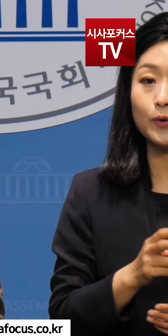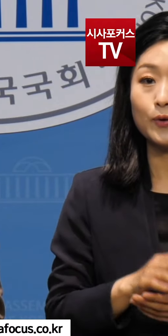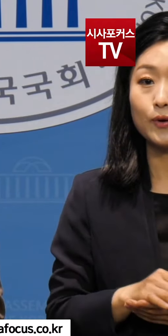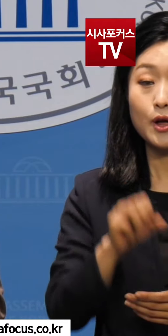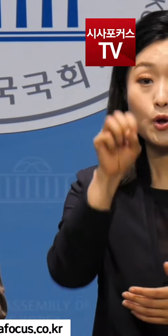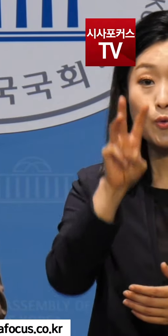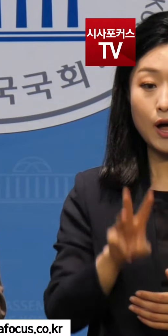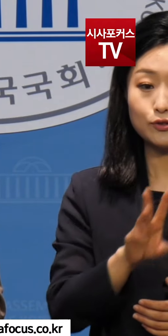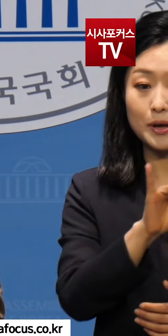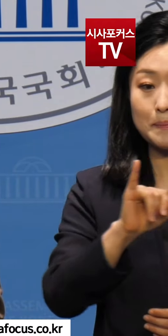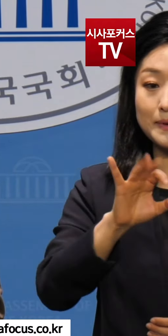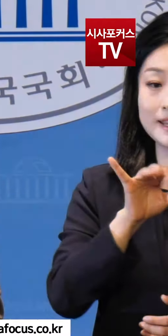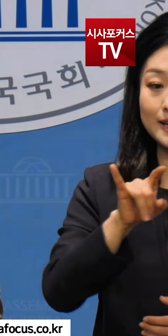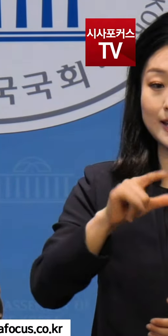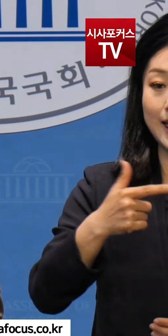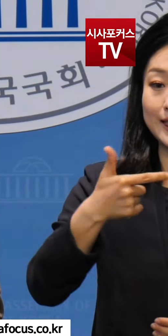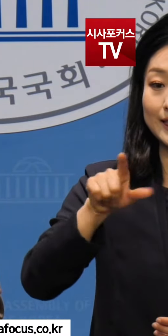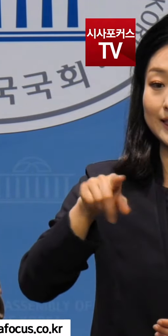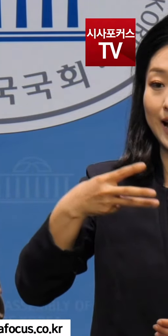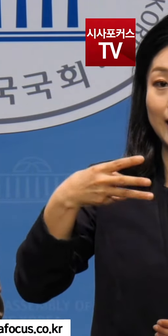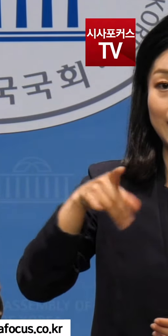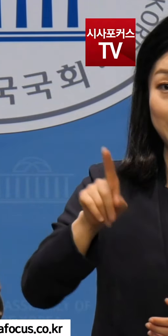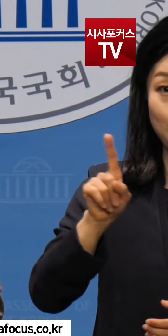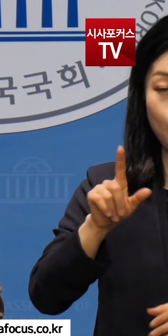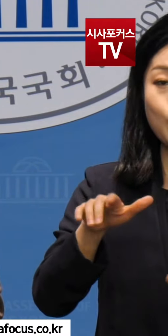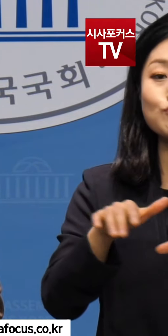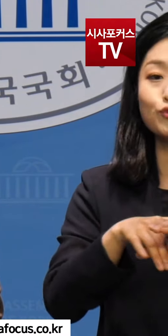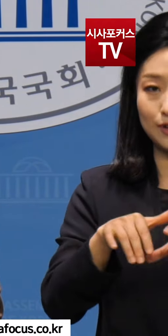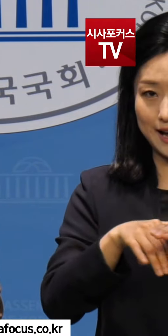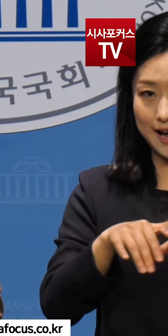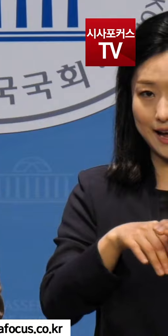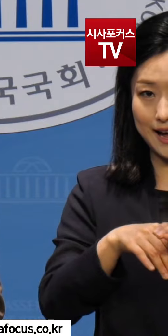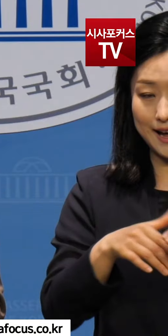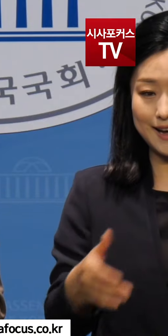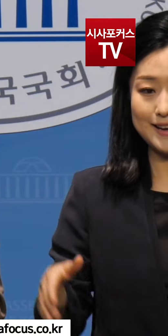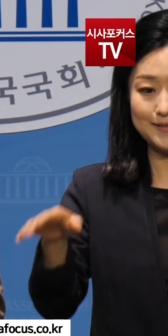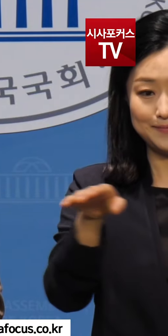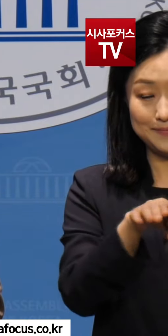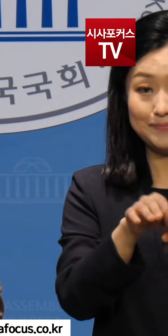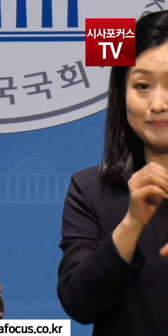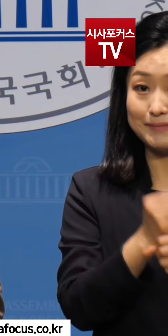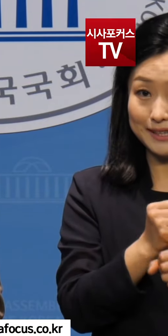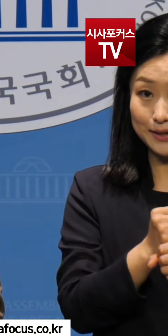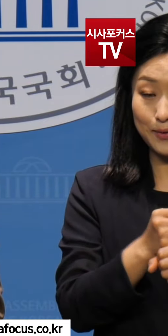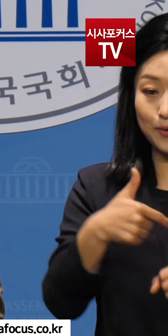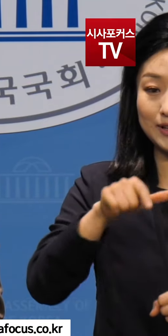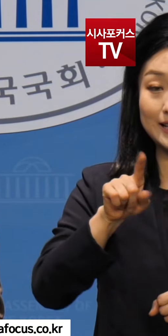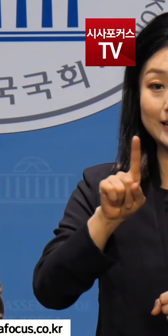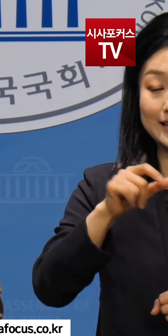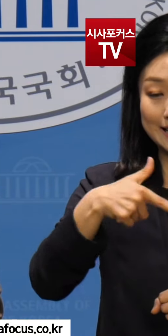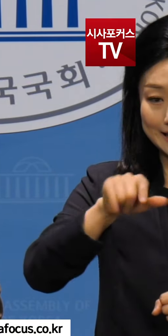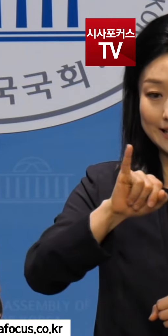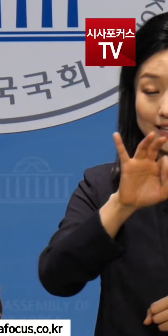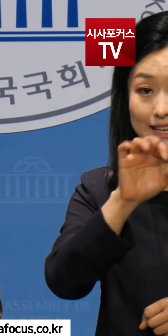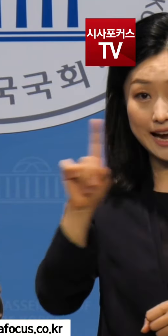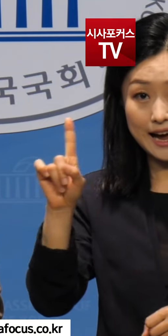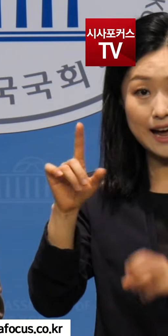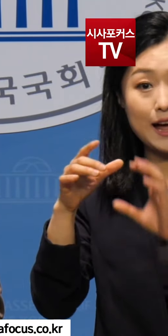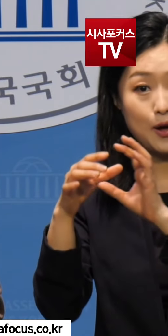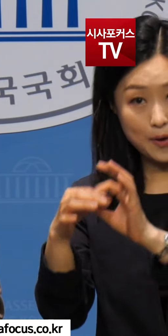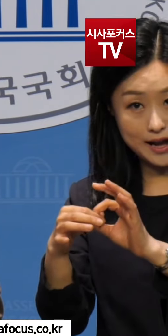광주 비엔날레를 중심으로 문화 콘텐츠를 구축하고 기아 타이거스와 광주 FCL을